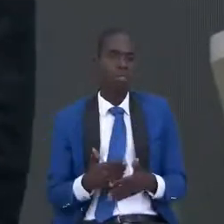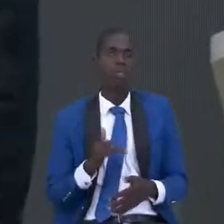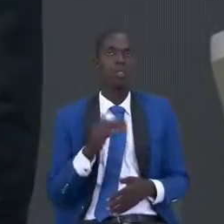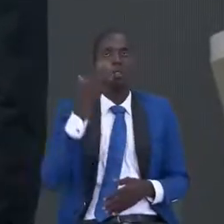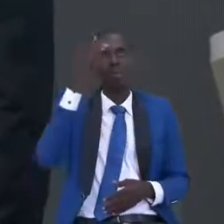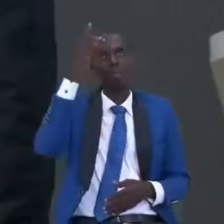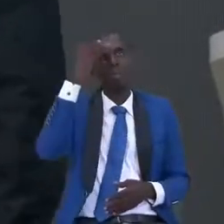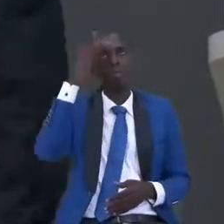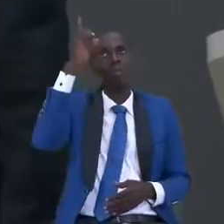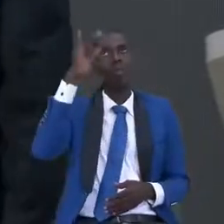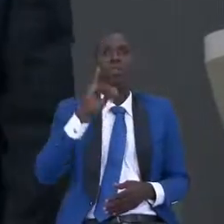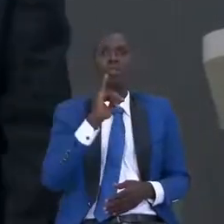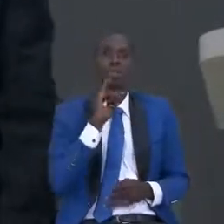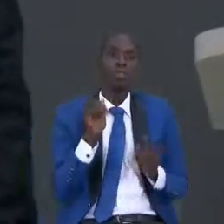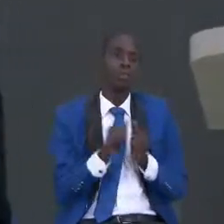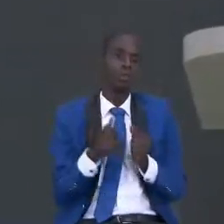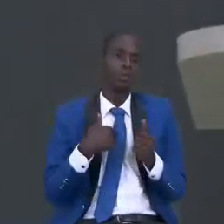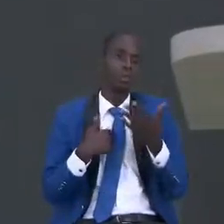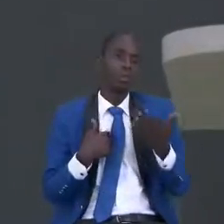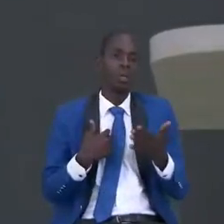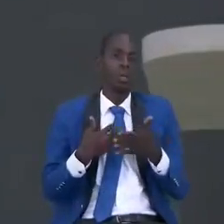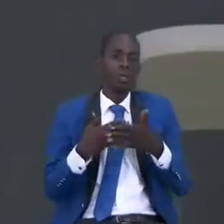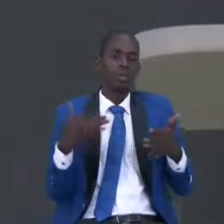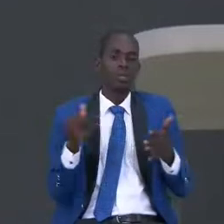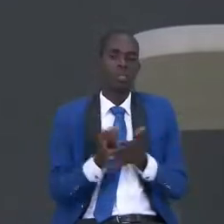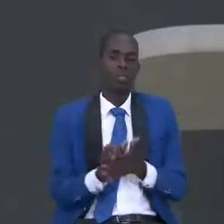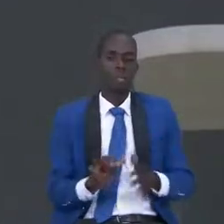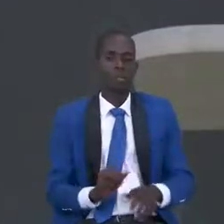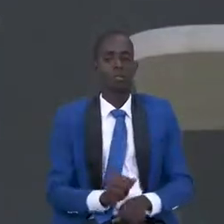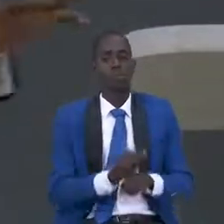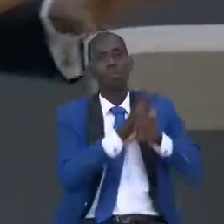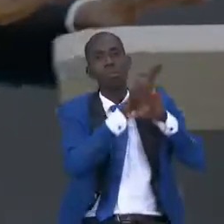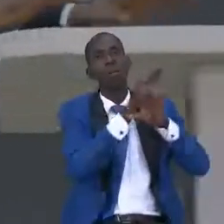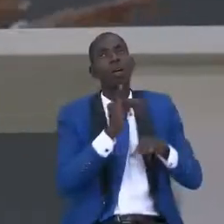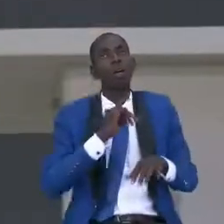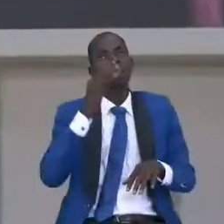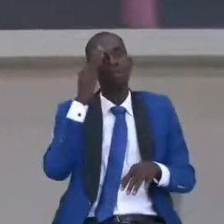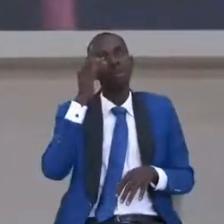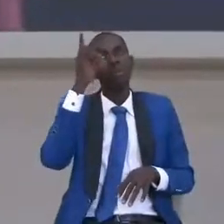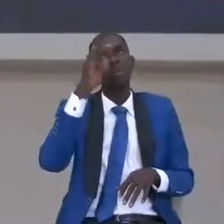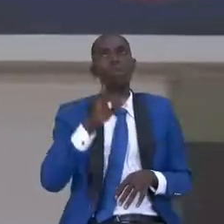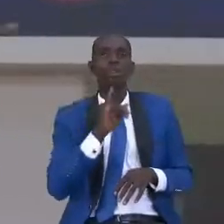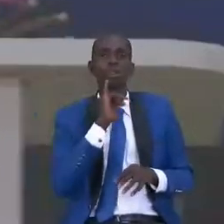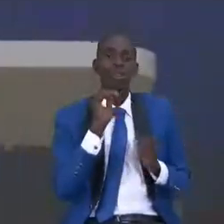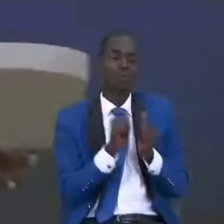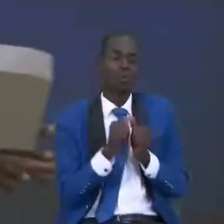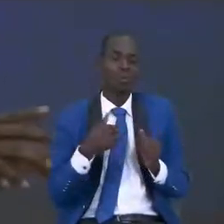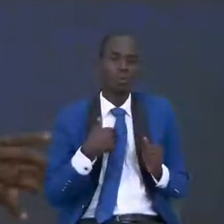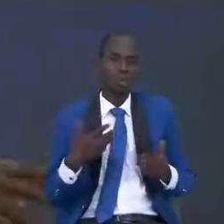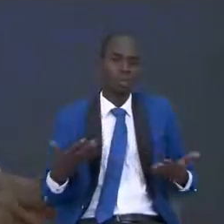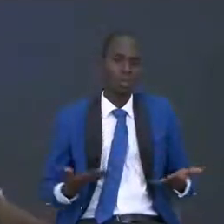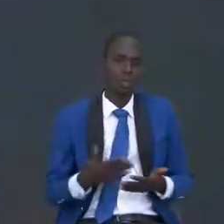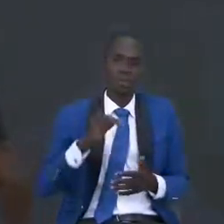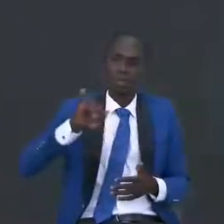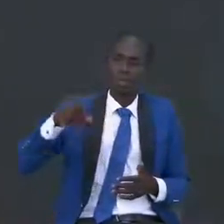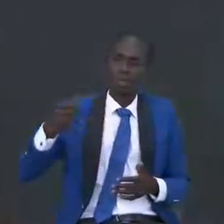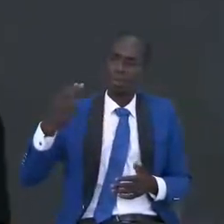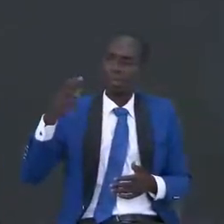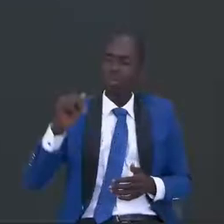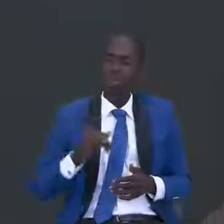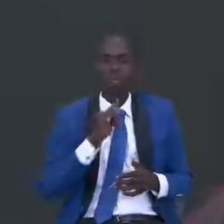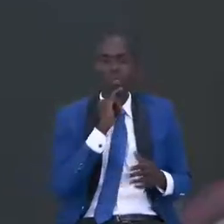la montagne, je vais sortir l'eau. Dieu est avec moi. Et Josué, en combattant sur